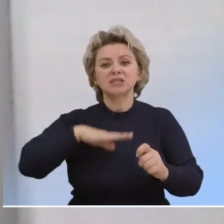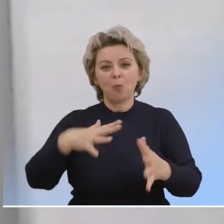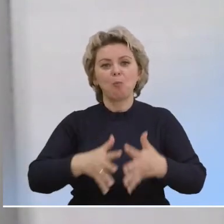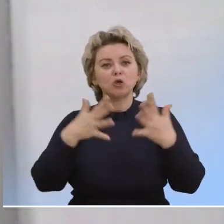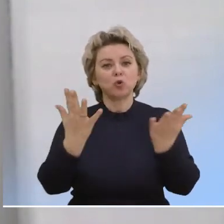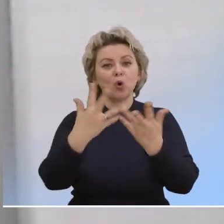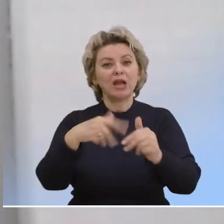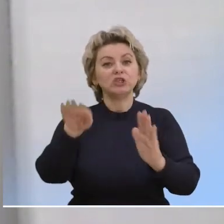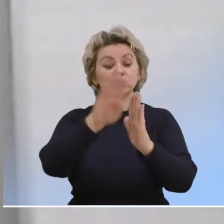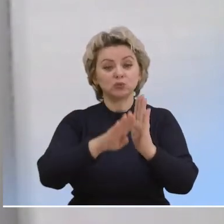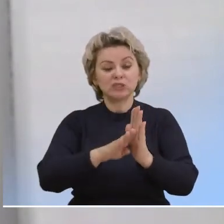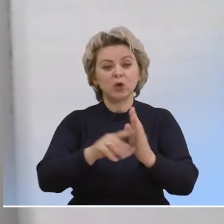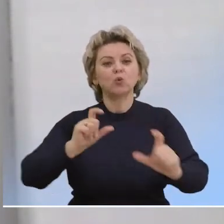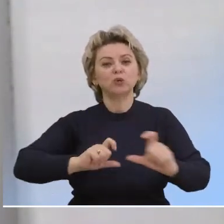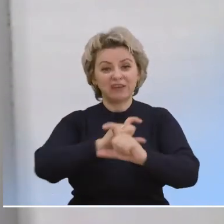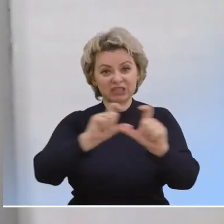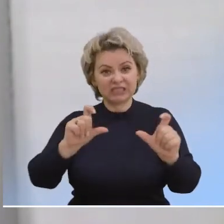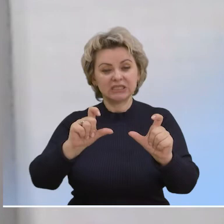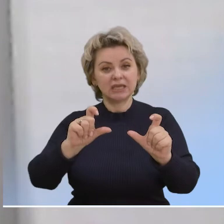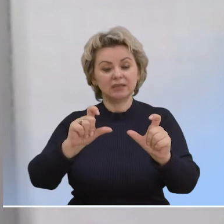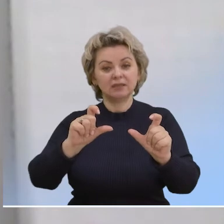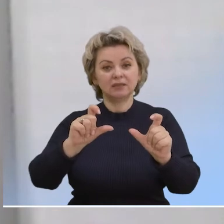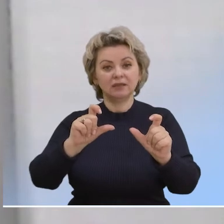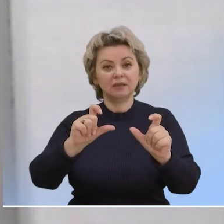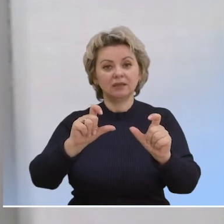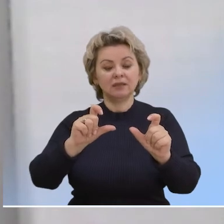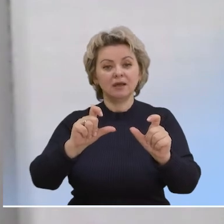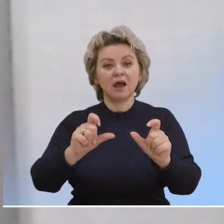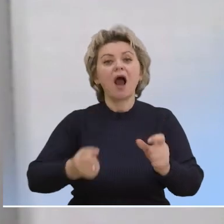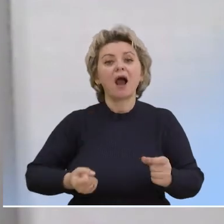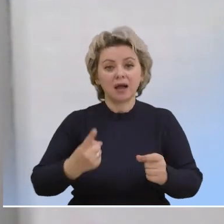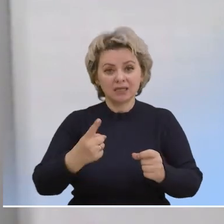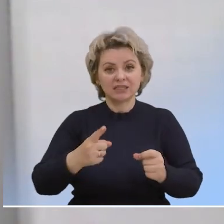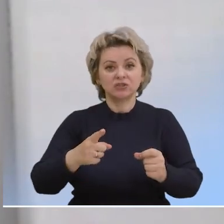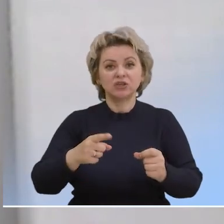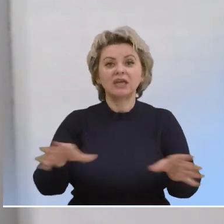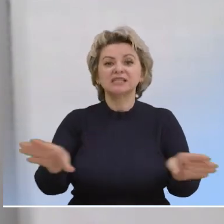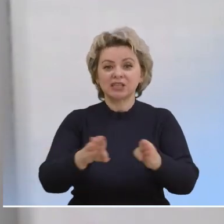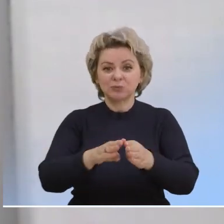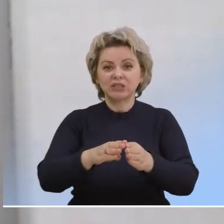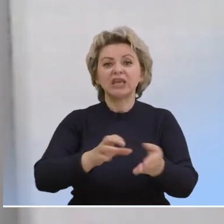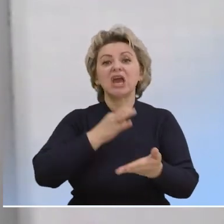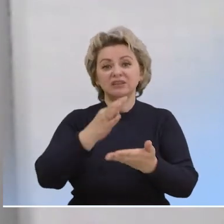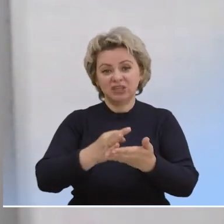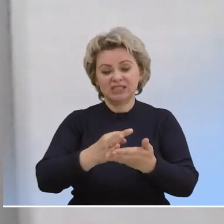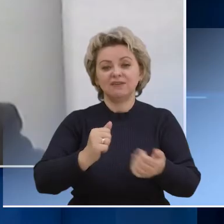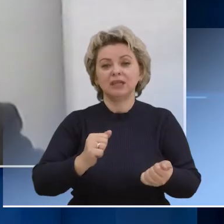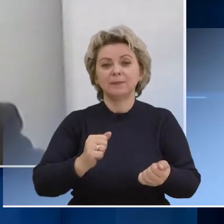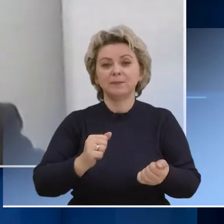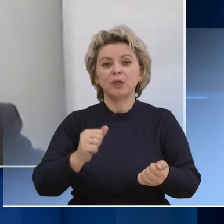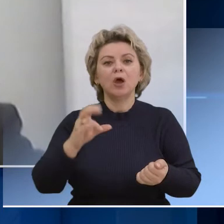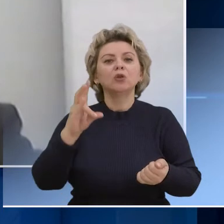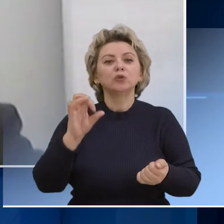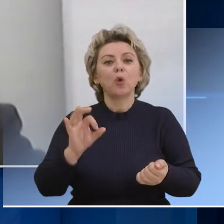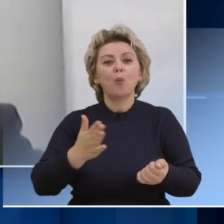достаточно большому количеству задач университет указан в лице соисполнителей, соответственно, ответственного ведущего.